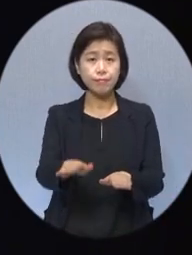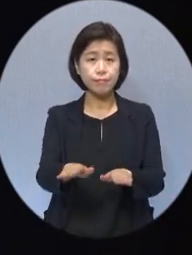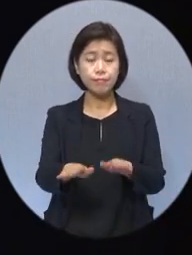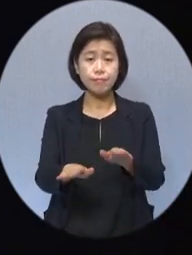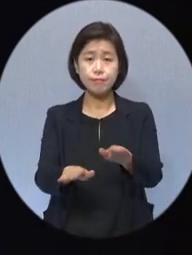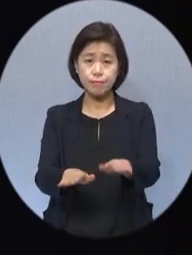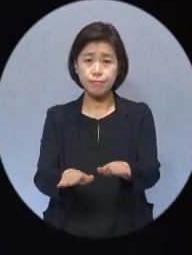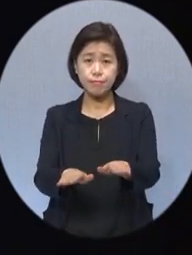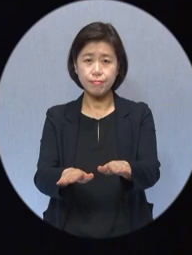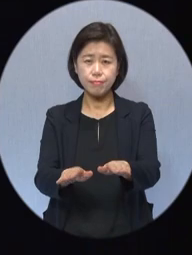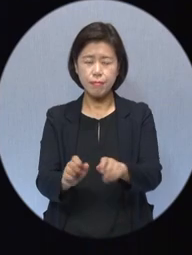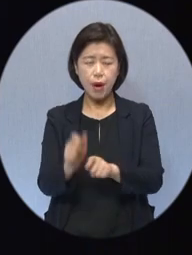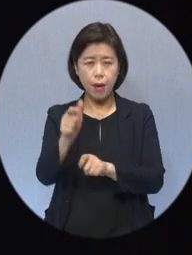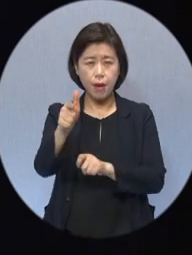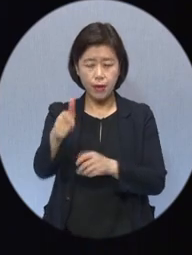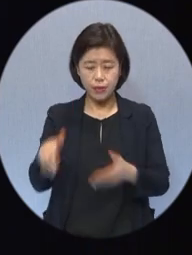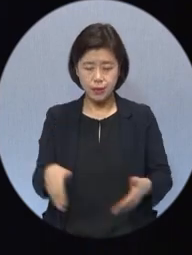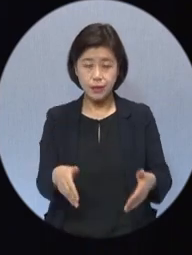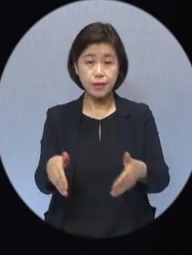아득하고 먼 길.